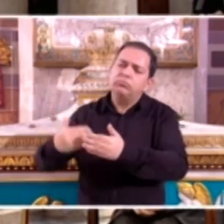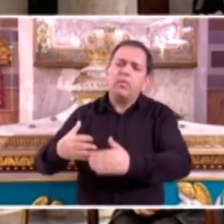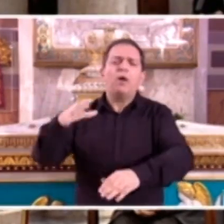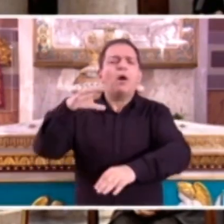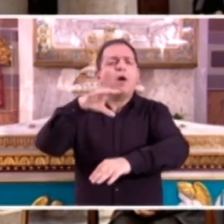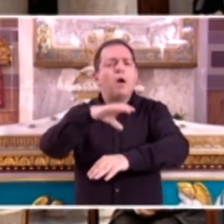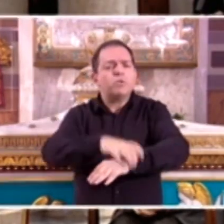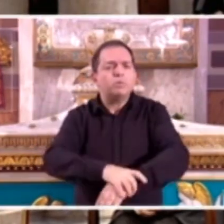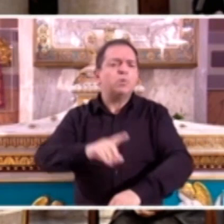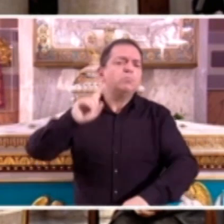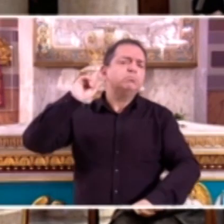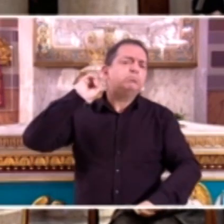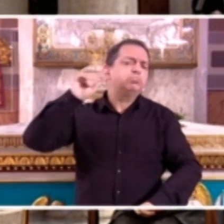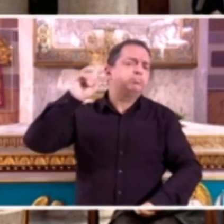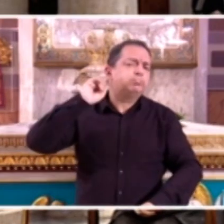Των